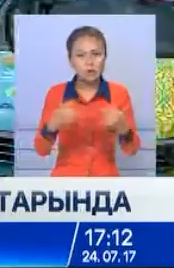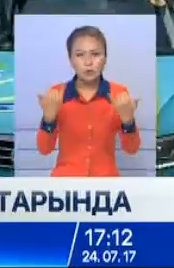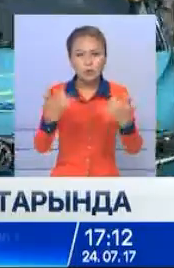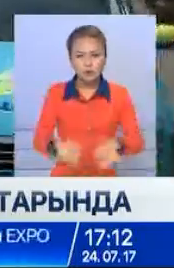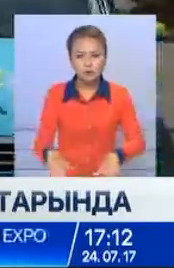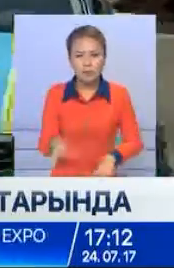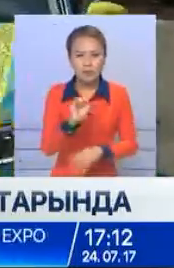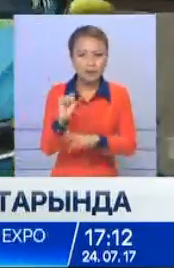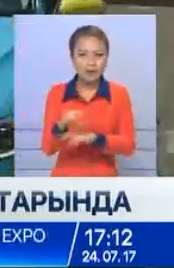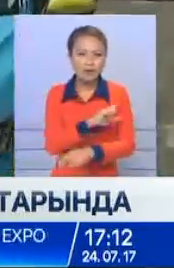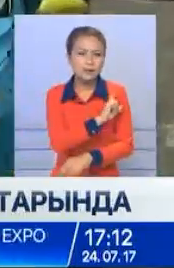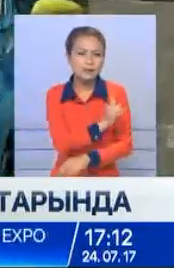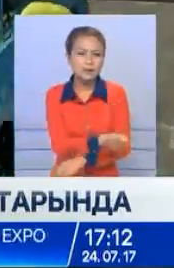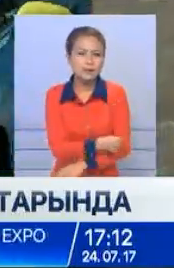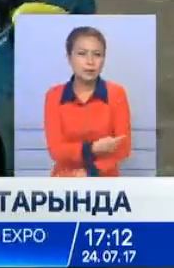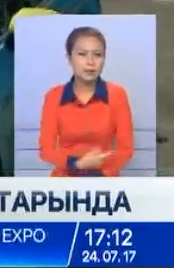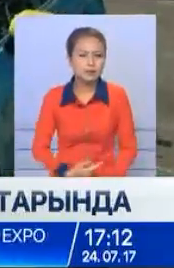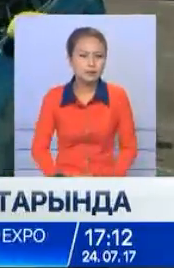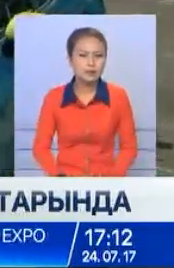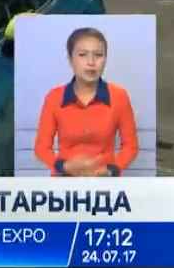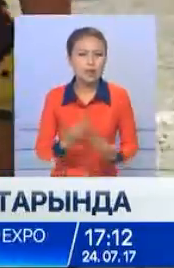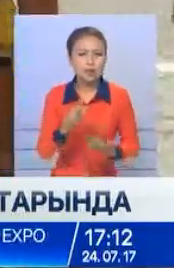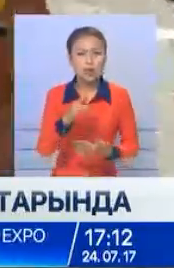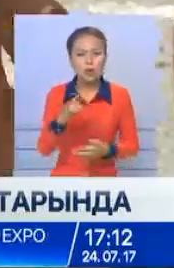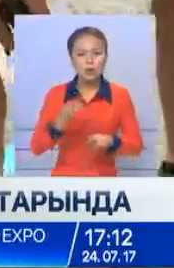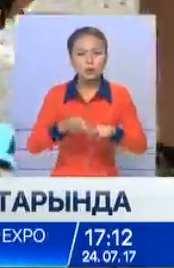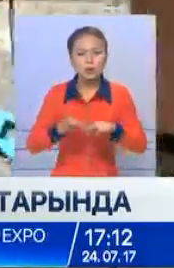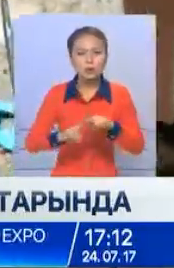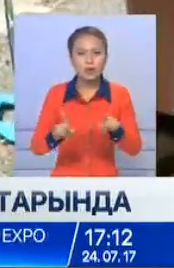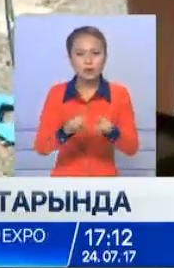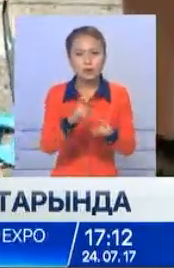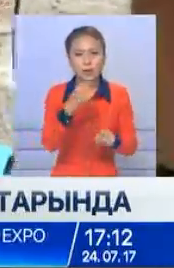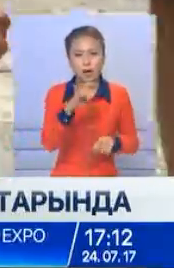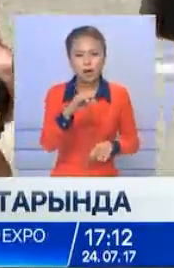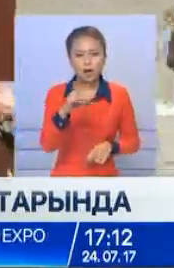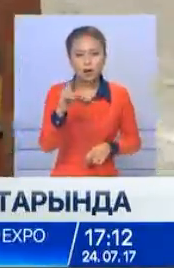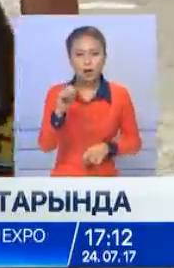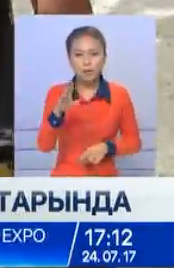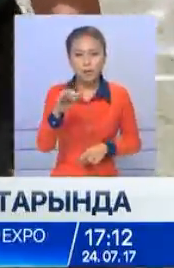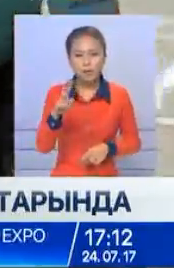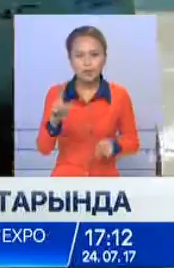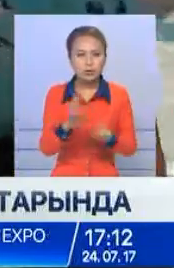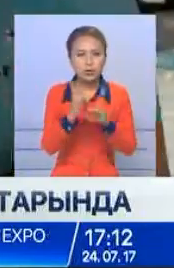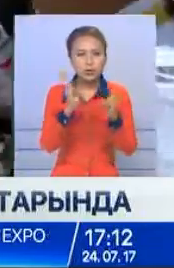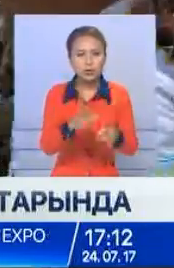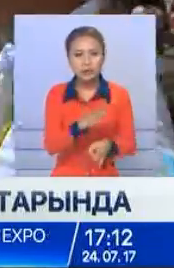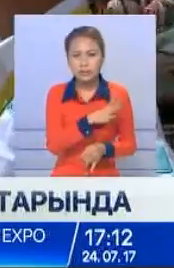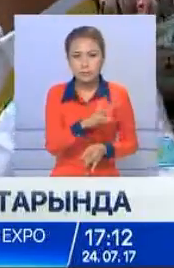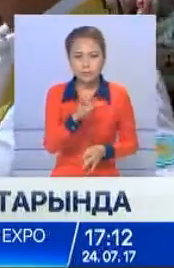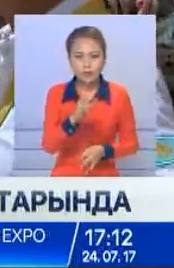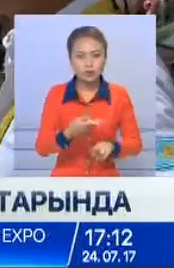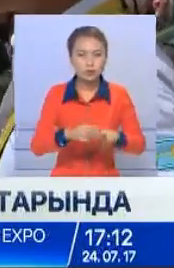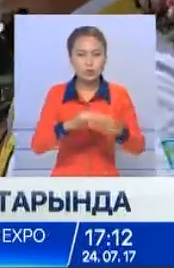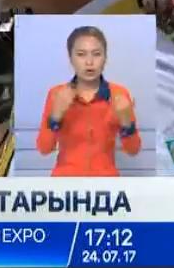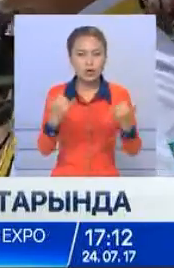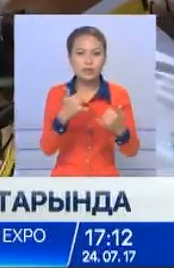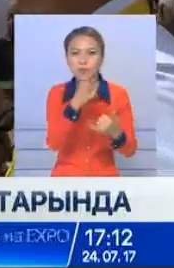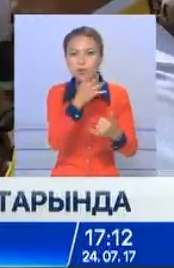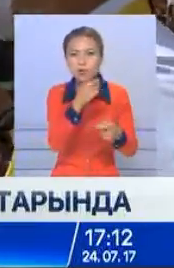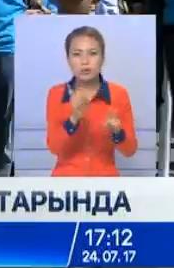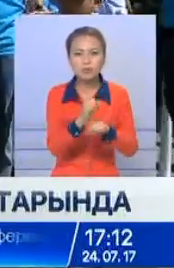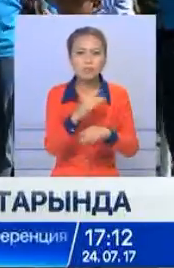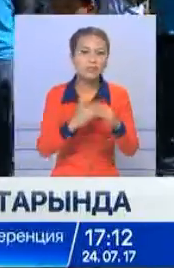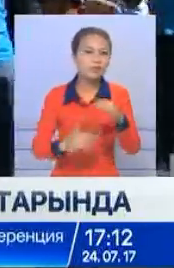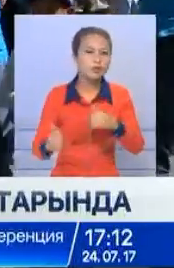бұдан да мықты өнер көрсетуіне болар еді. Яко Фульсунг пен Дарио Катальдо аяқ асты жарақат алмағанда, онда қазіргідей бестікте